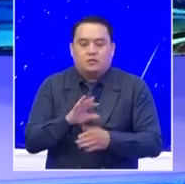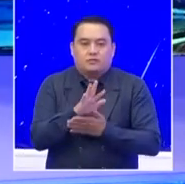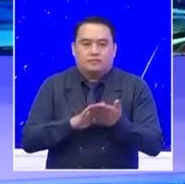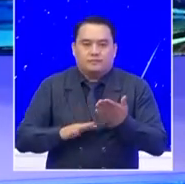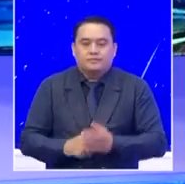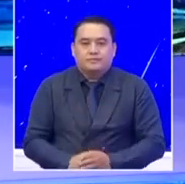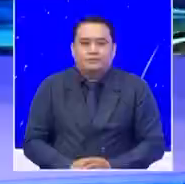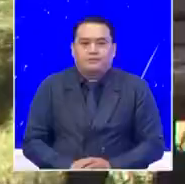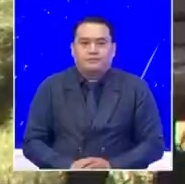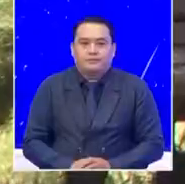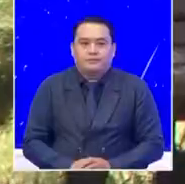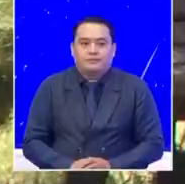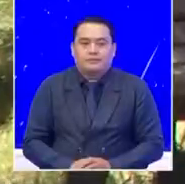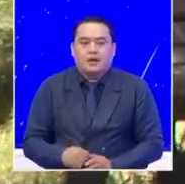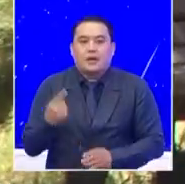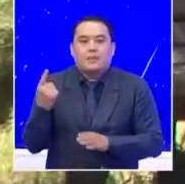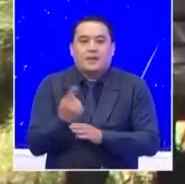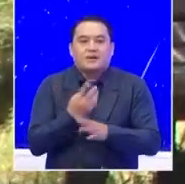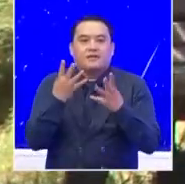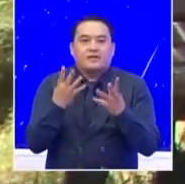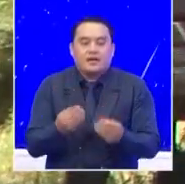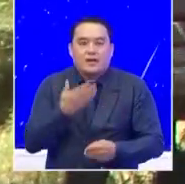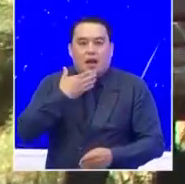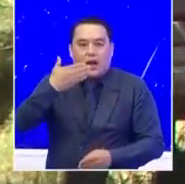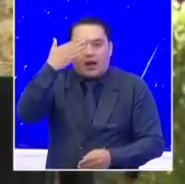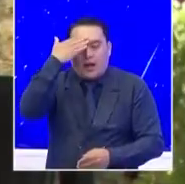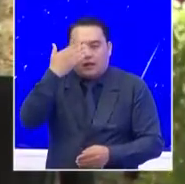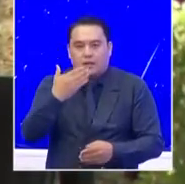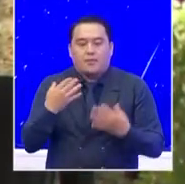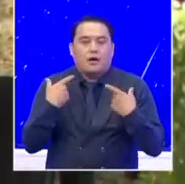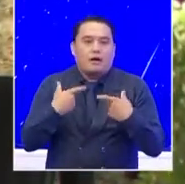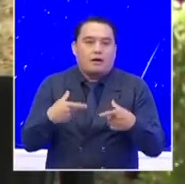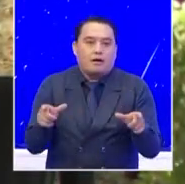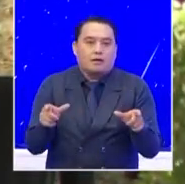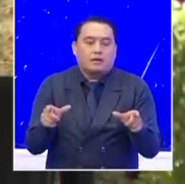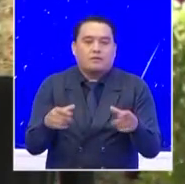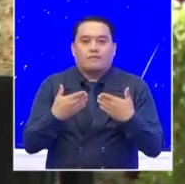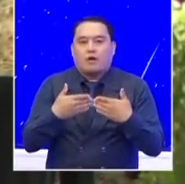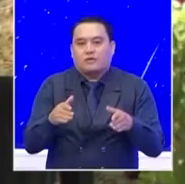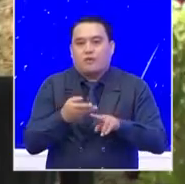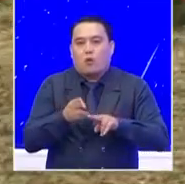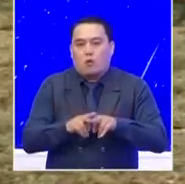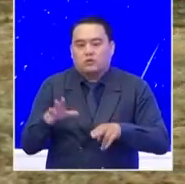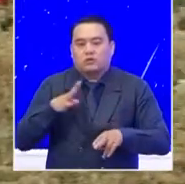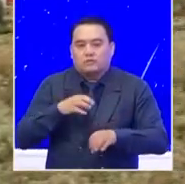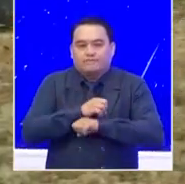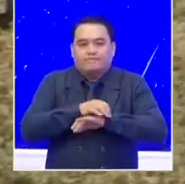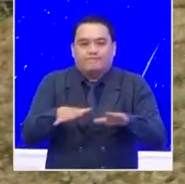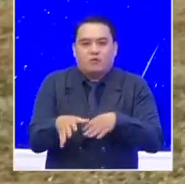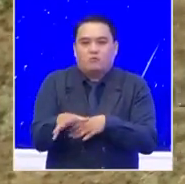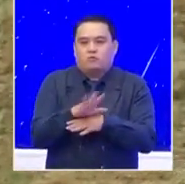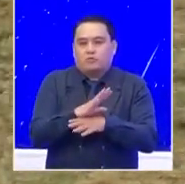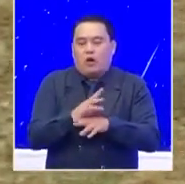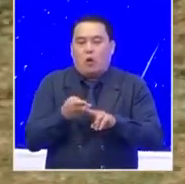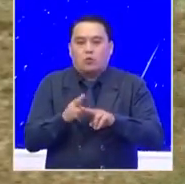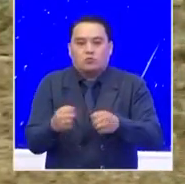Продолжение в сюжете. Первый день лета ознаменовался существенными послаблениями карантинных мер, так как распространение коронавируса